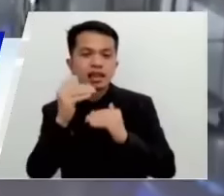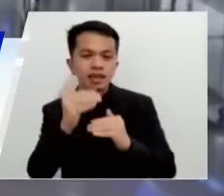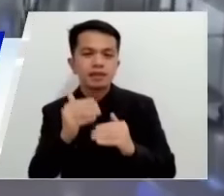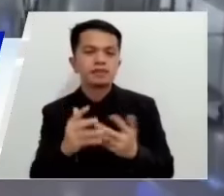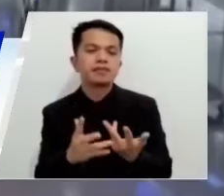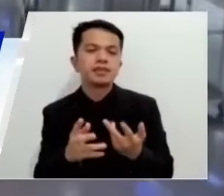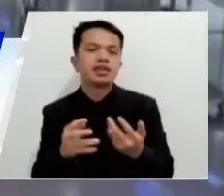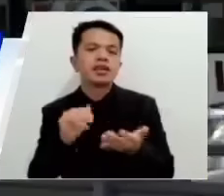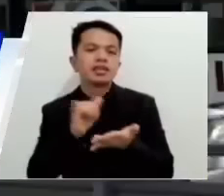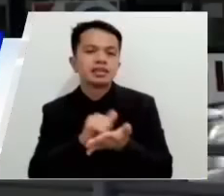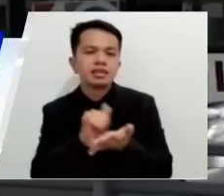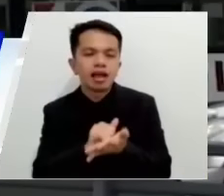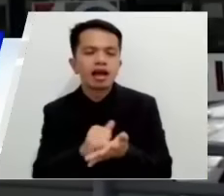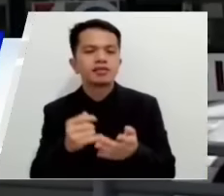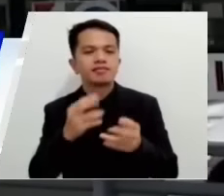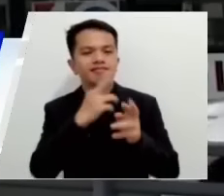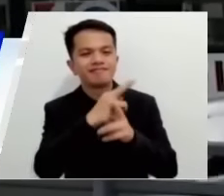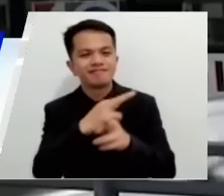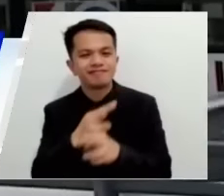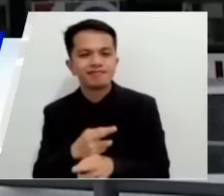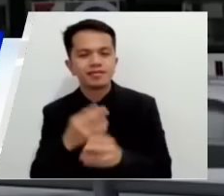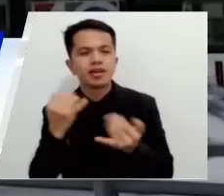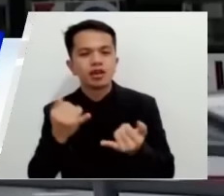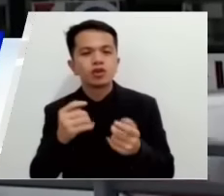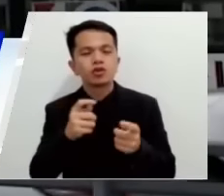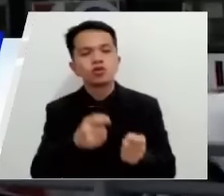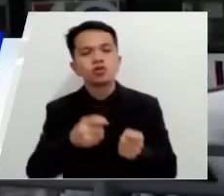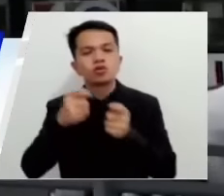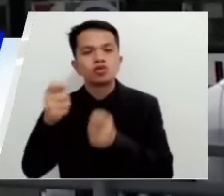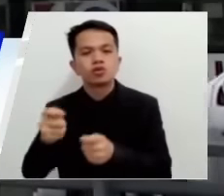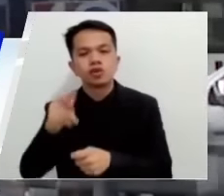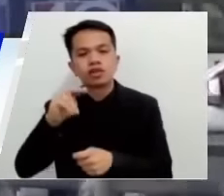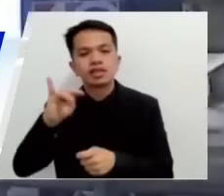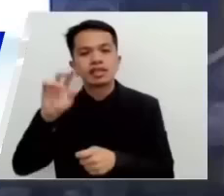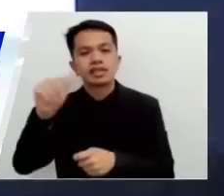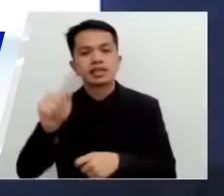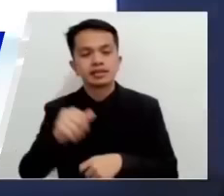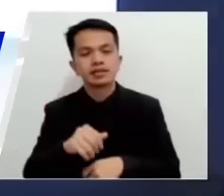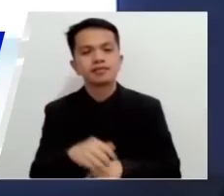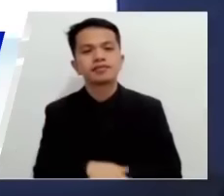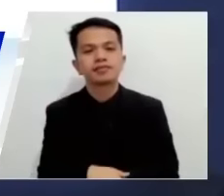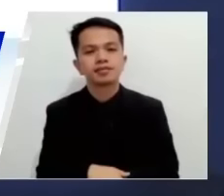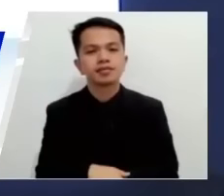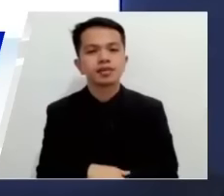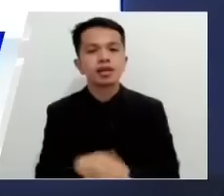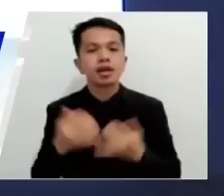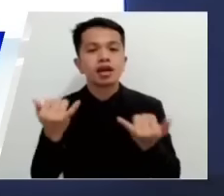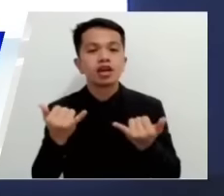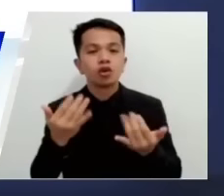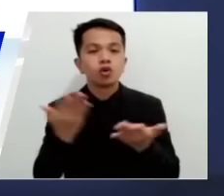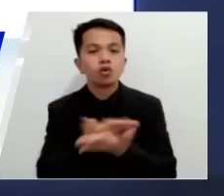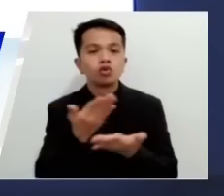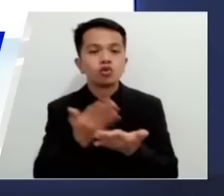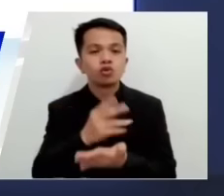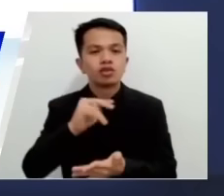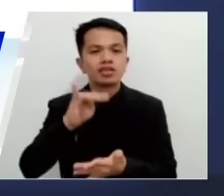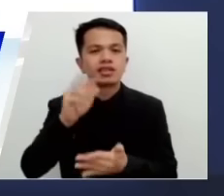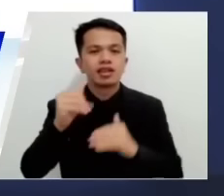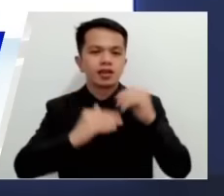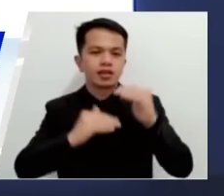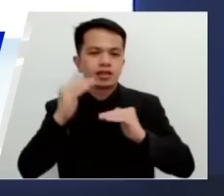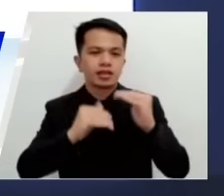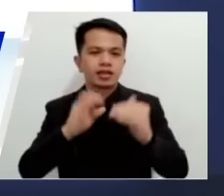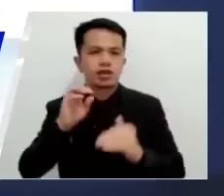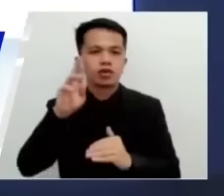sandaling ma-turnover na ang operasyon ng Ninoy Aquino International Terminal sa new NAIA Infrastructure Corporation simula